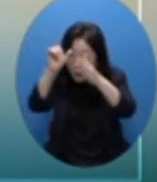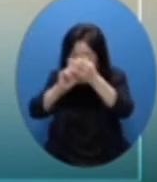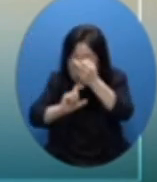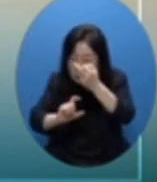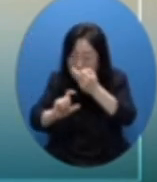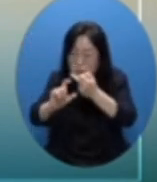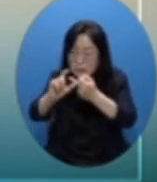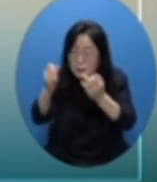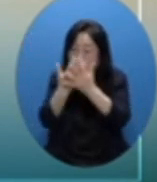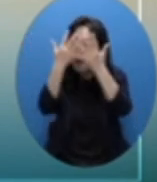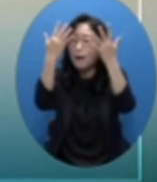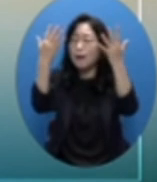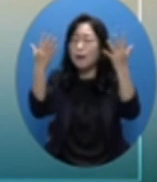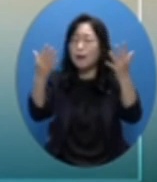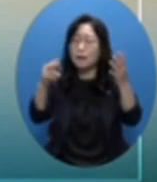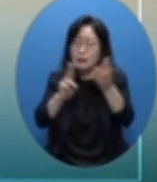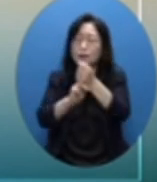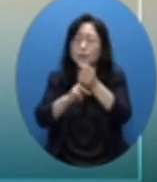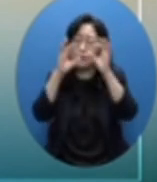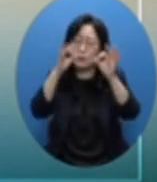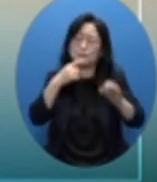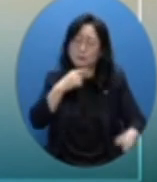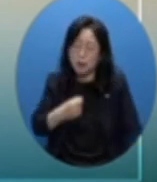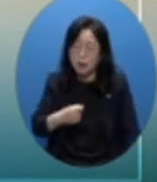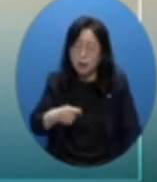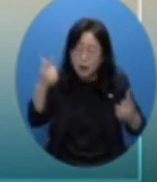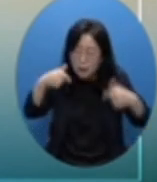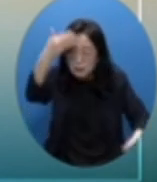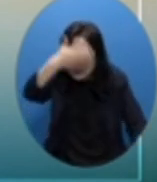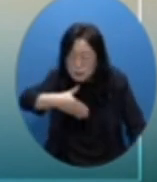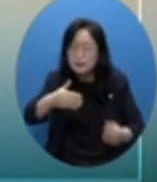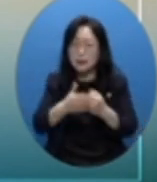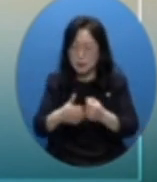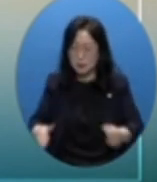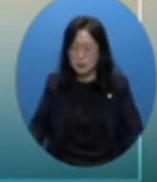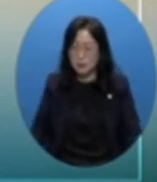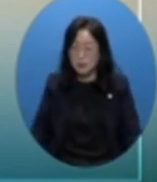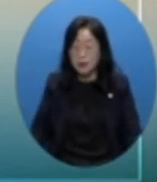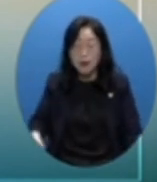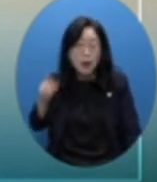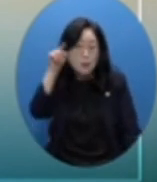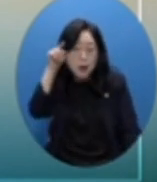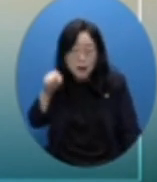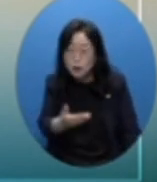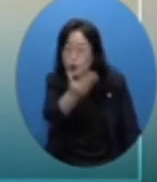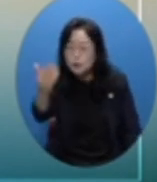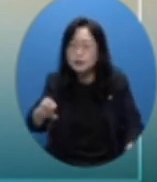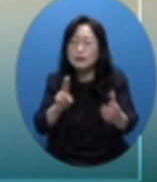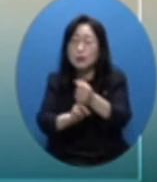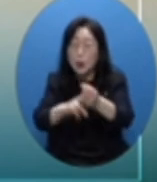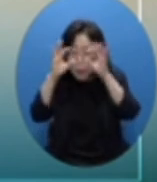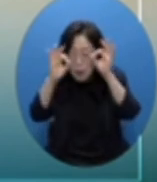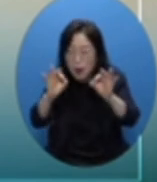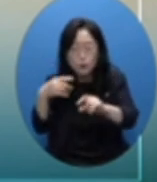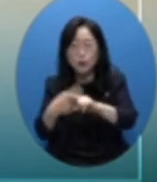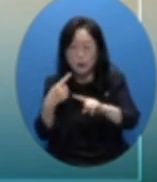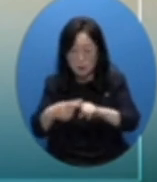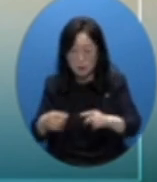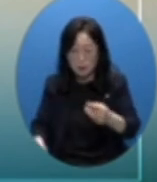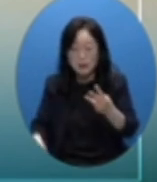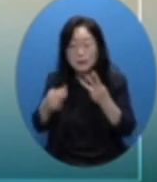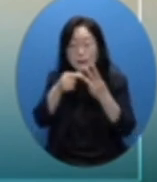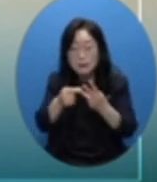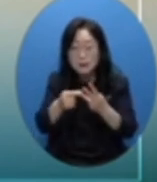밤이니까 눈을 떠도 없는 밤이 아침으로 바로 내가 볼 때 기적이라 그랬어요 여러분의 가지 기적을 볼 순 줄 알길 바랍니다 셋째날은